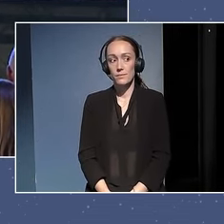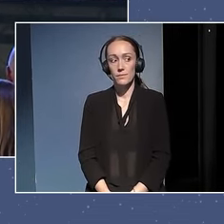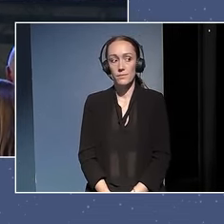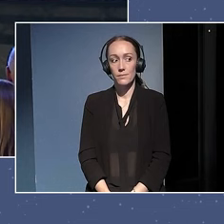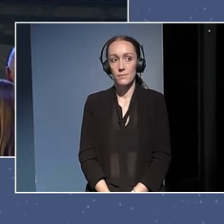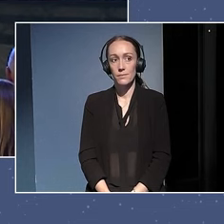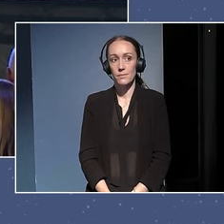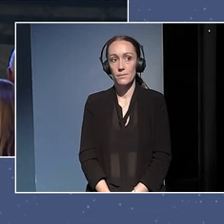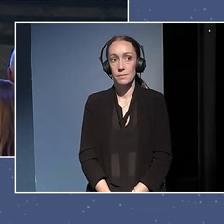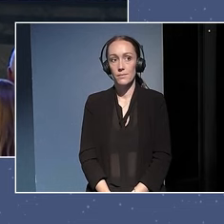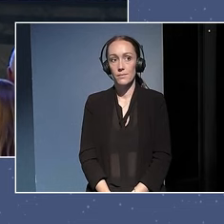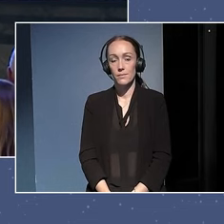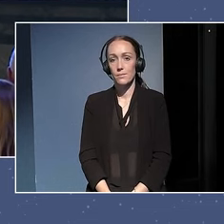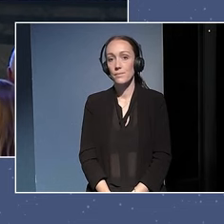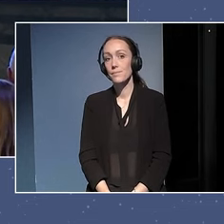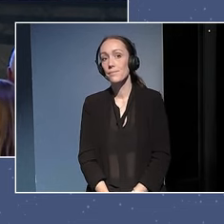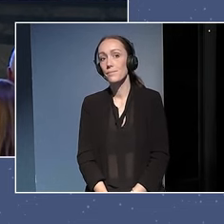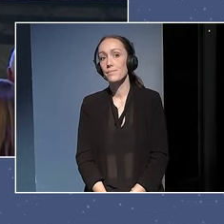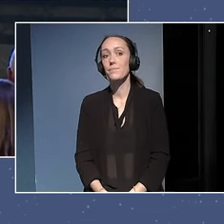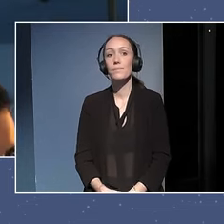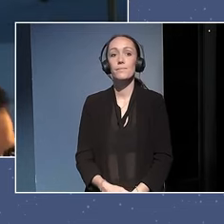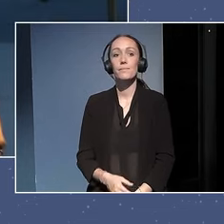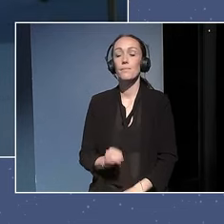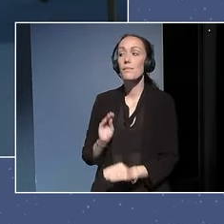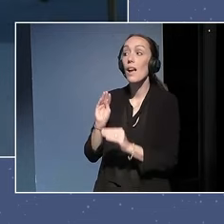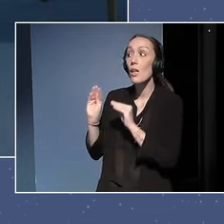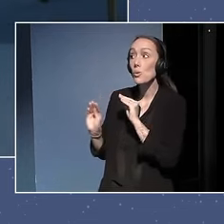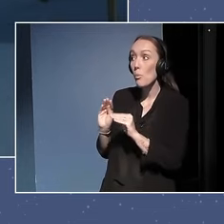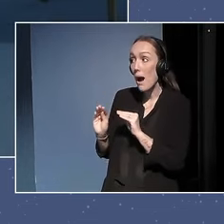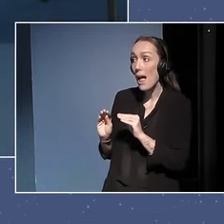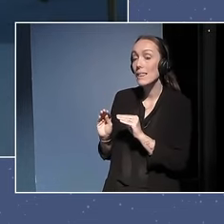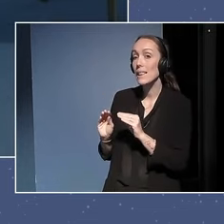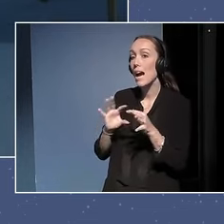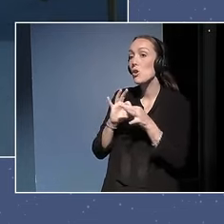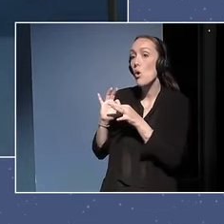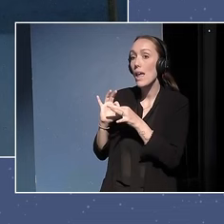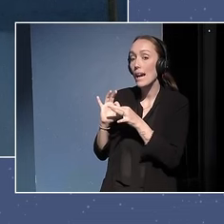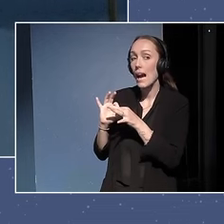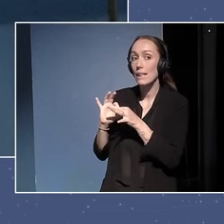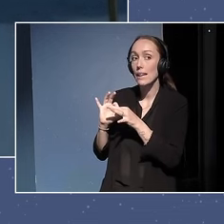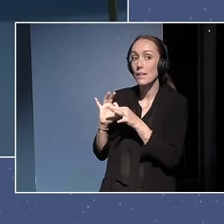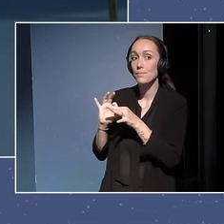iacus Sì volevo fare una domanda riguardo a una